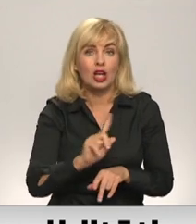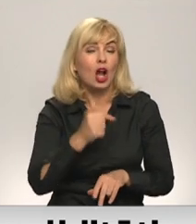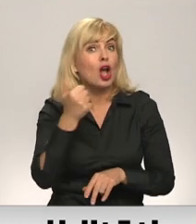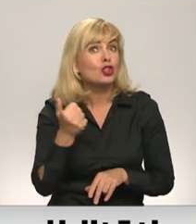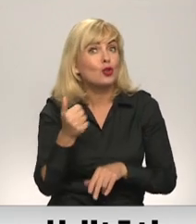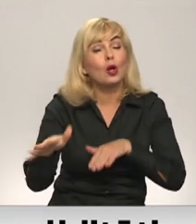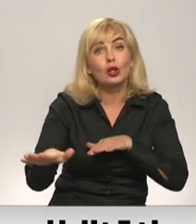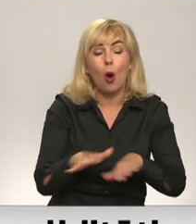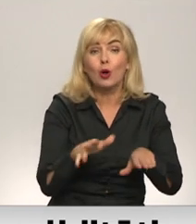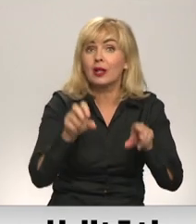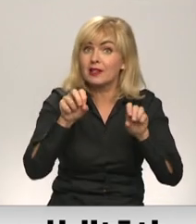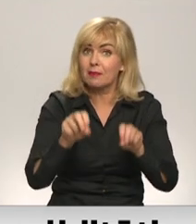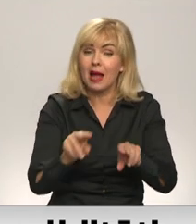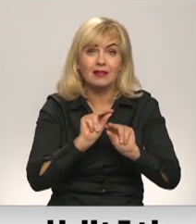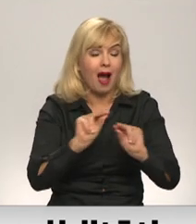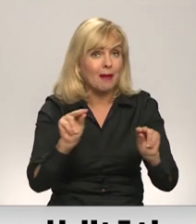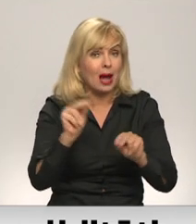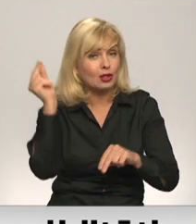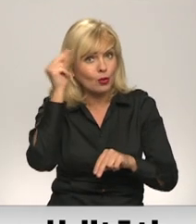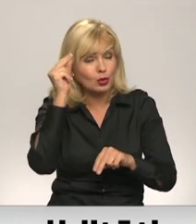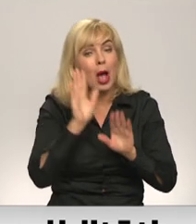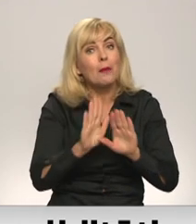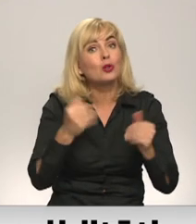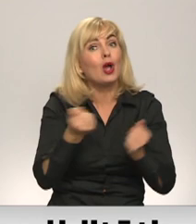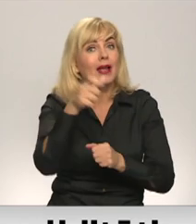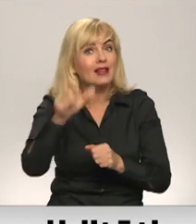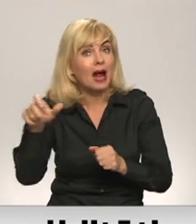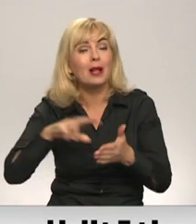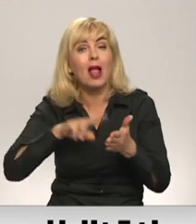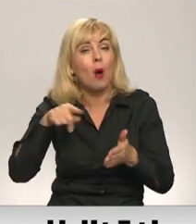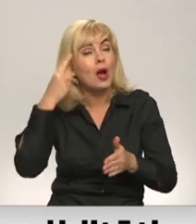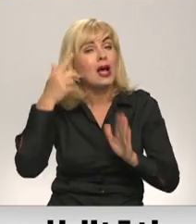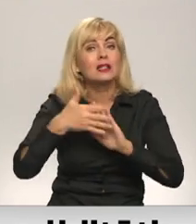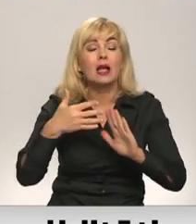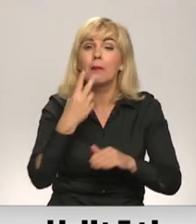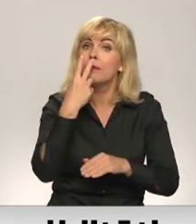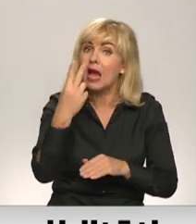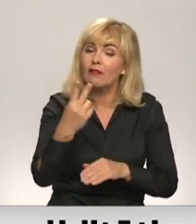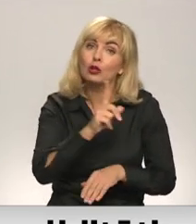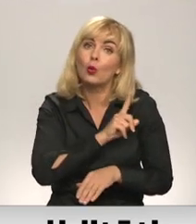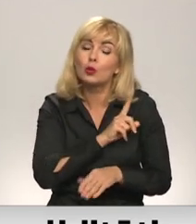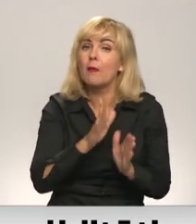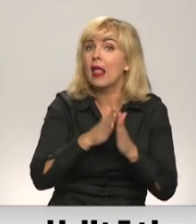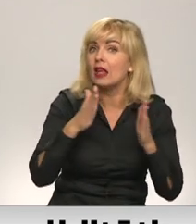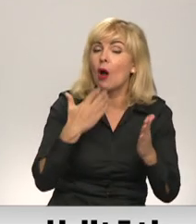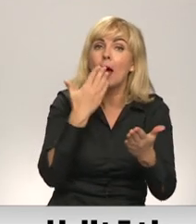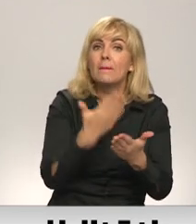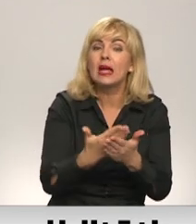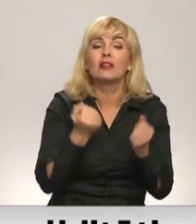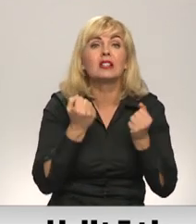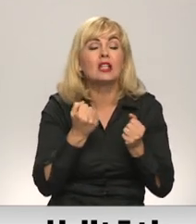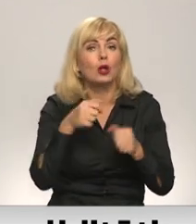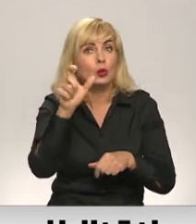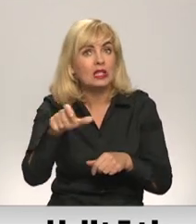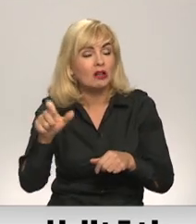tika organizēts speciāls apmācību kurs muzeja darbiniekiem, ļaujot viņiem saprast, kam jāpievērš lielāku uzmanību, piedāvājot saturu cilvēkam